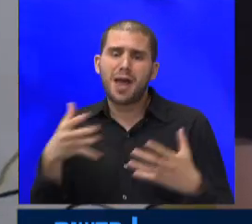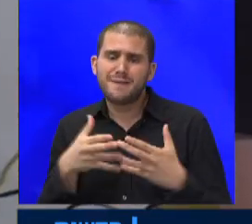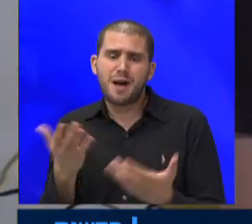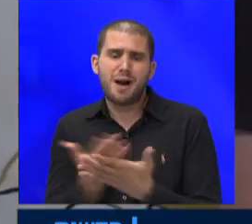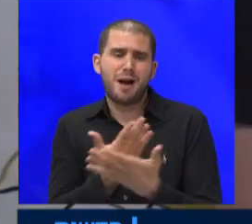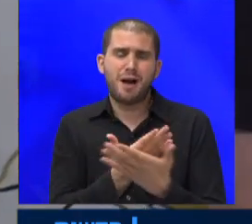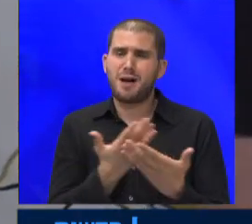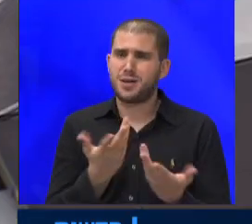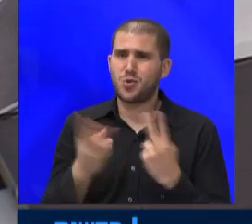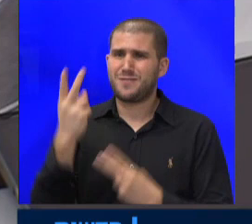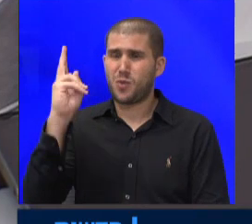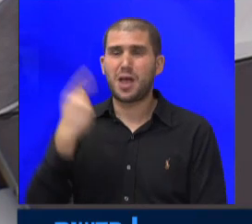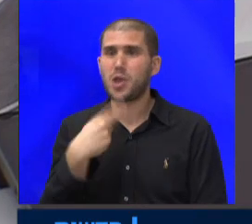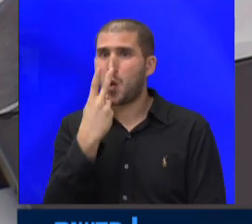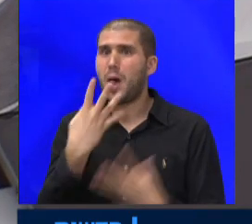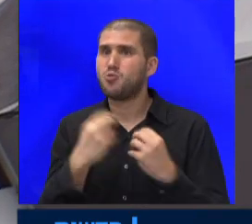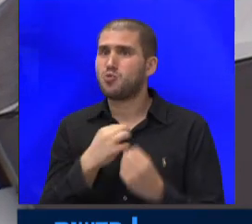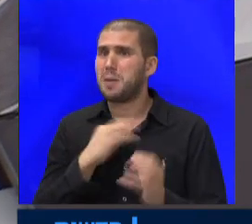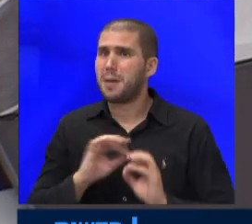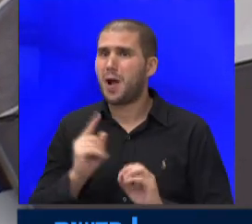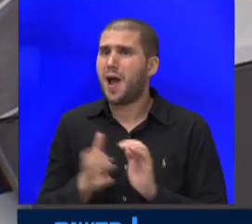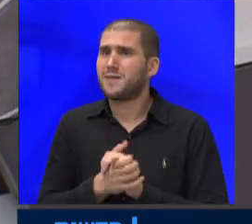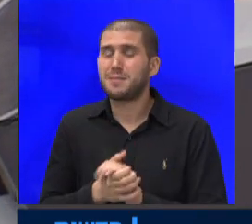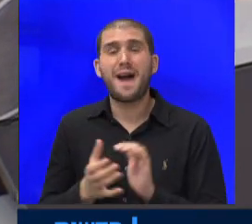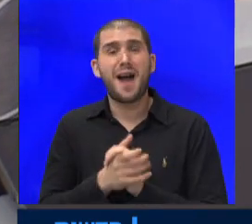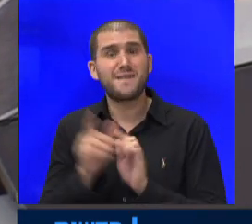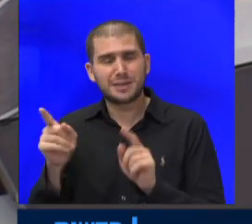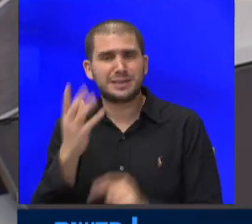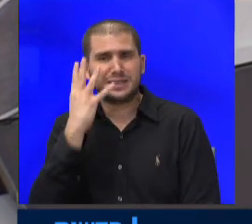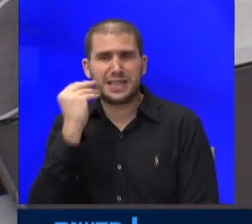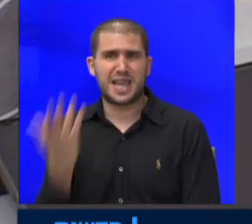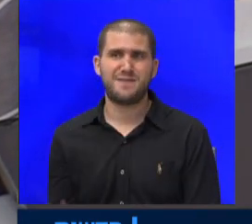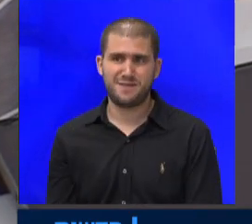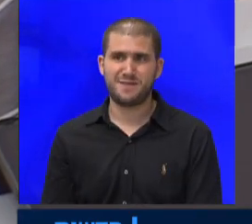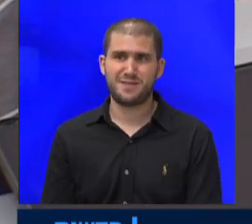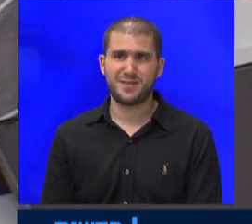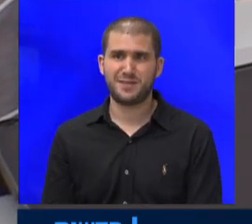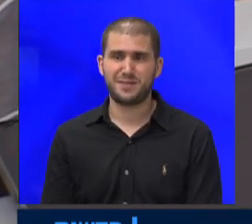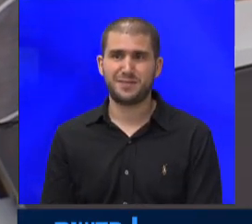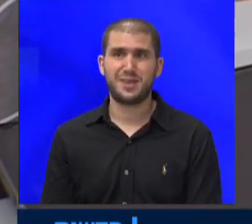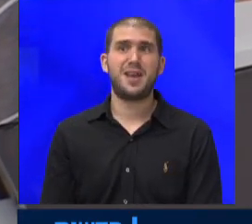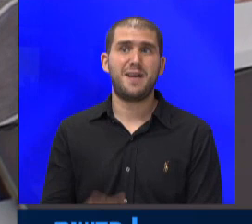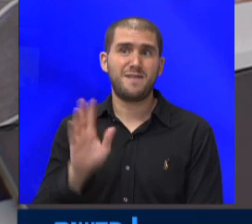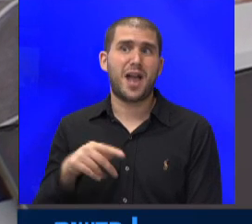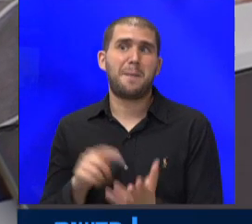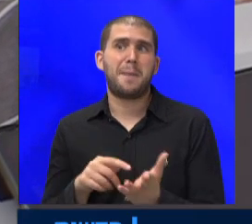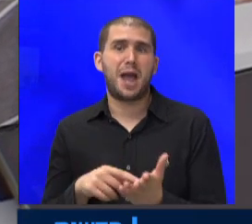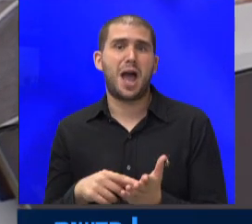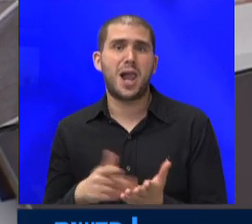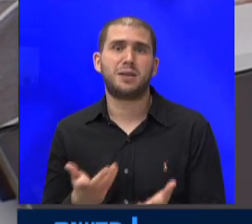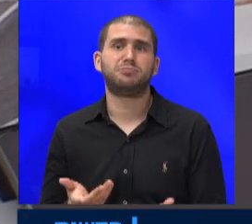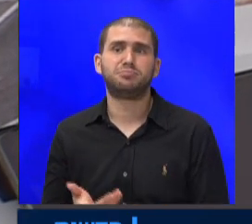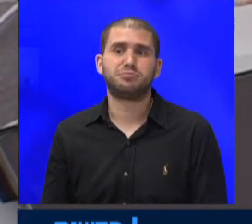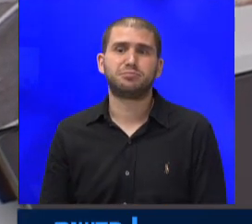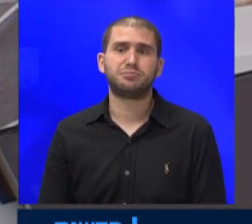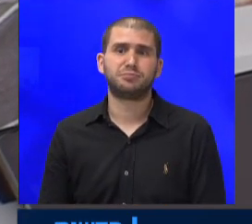רואה את החברים שלי. החברים שם זה כיף, וגם כי, לא